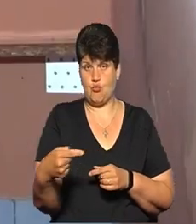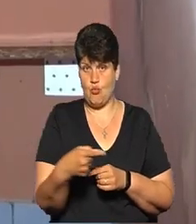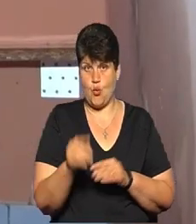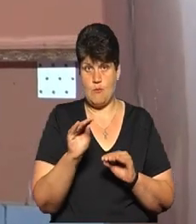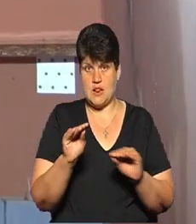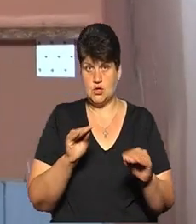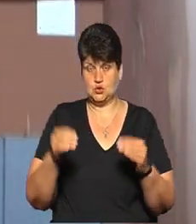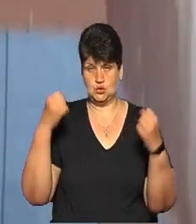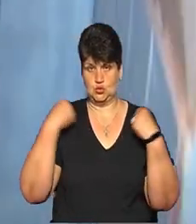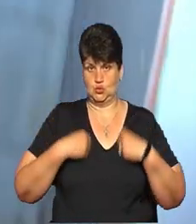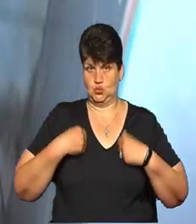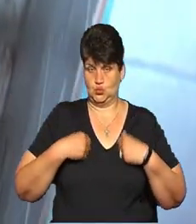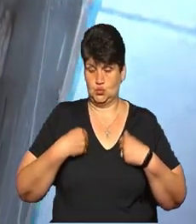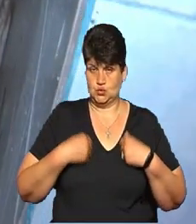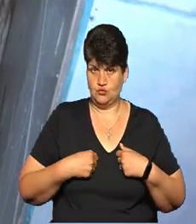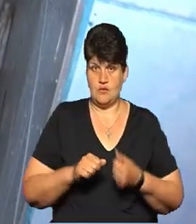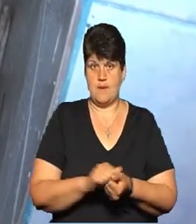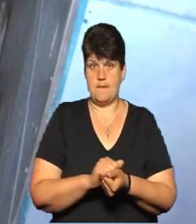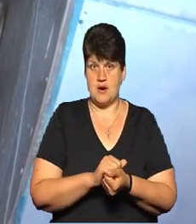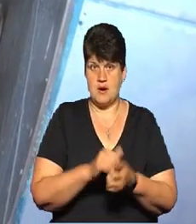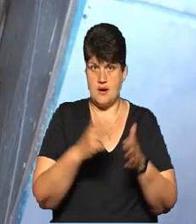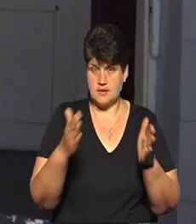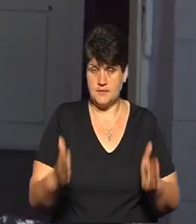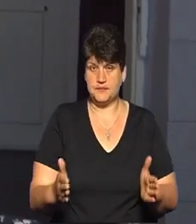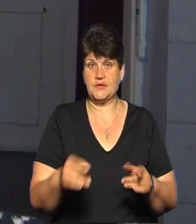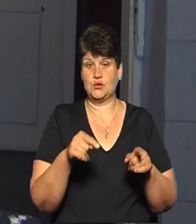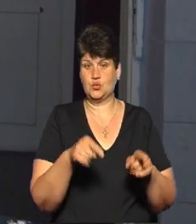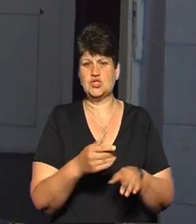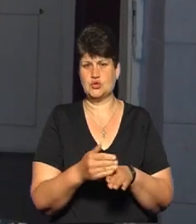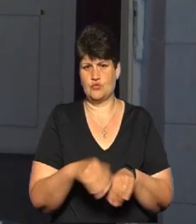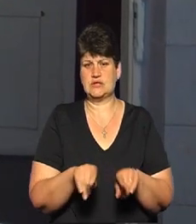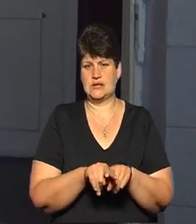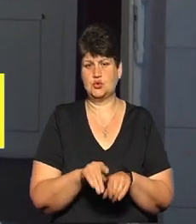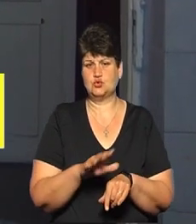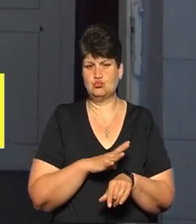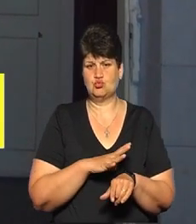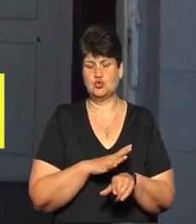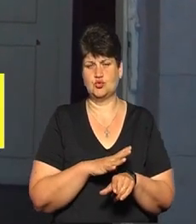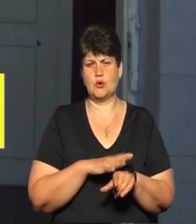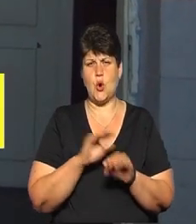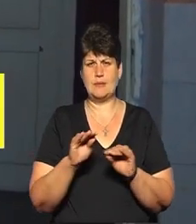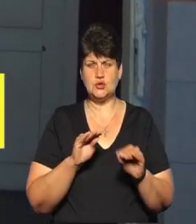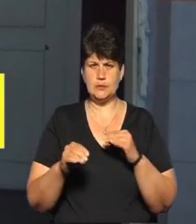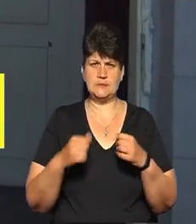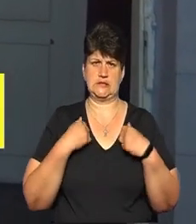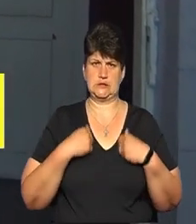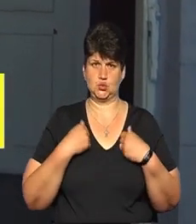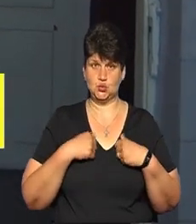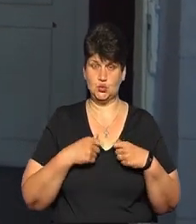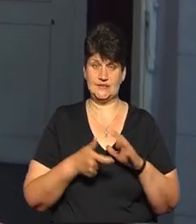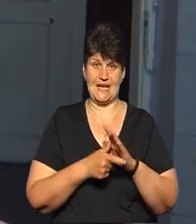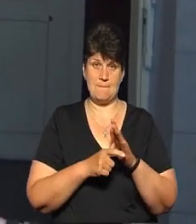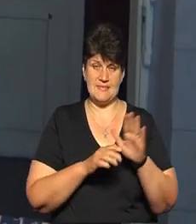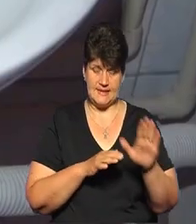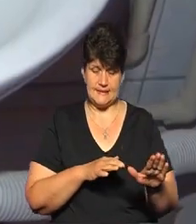облаштували душові кабіни та пральню. Тут частково також було облаштовано під душові кабіни і,